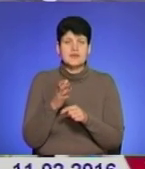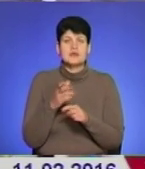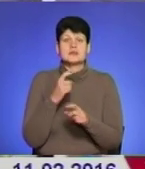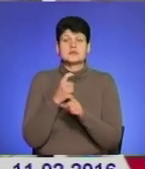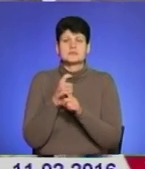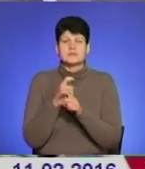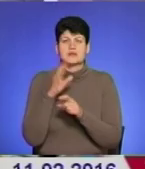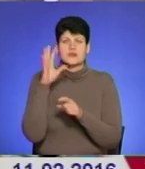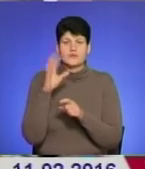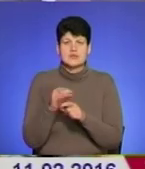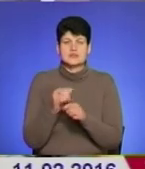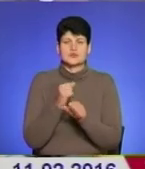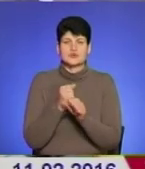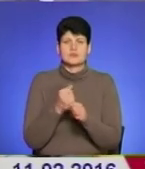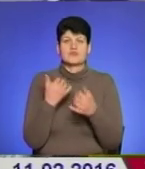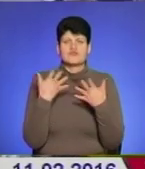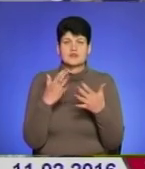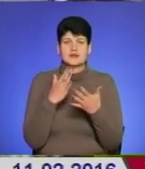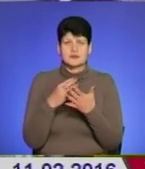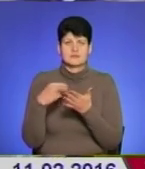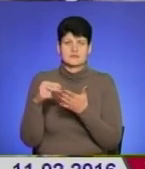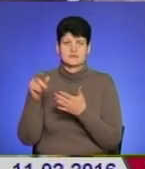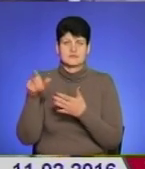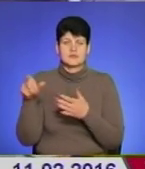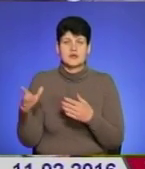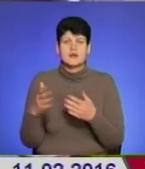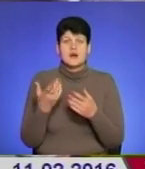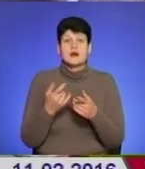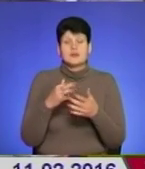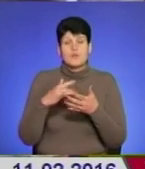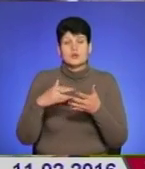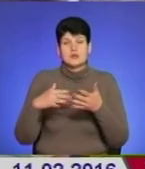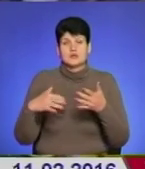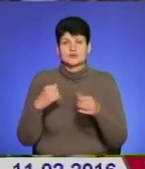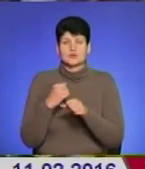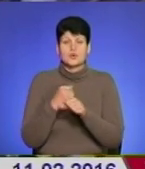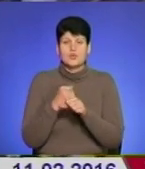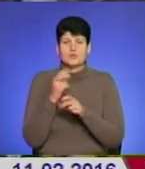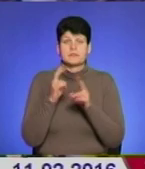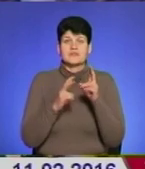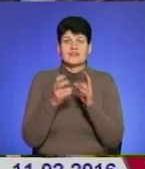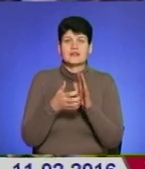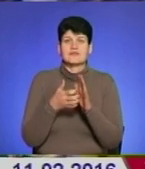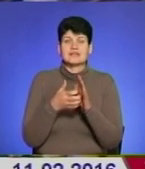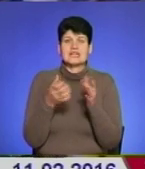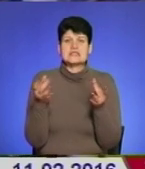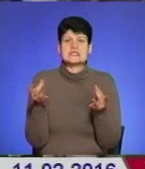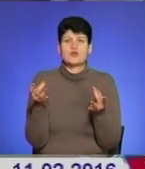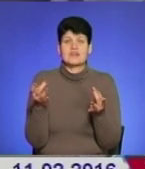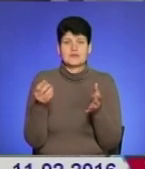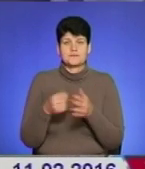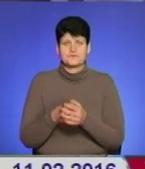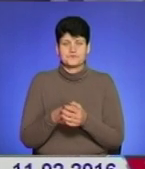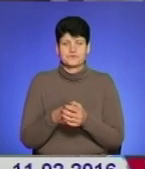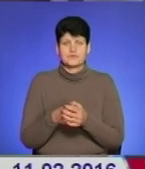цього місяця виготовлять, уже є покупці, але для подальшої безперебійної і повної роботи підприємства не вистачає сировини.